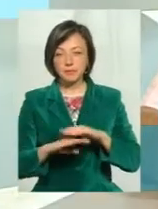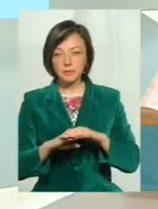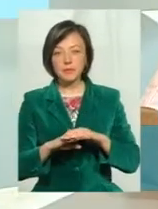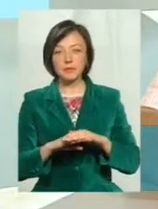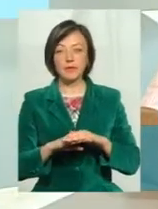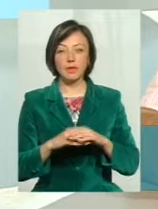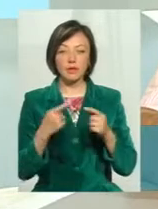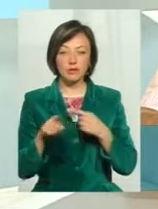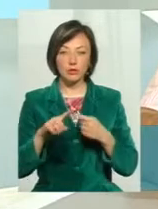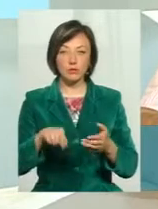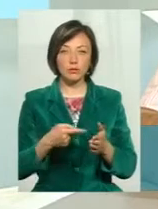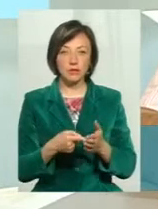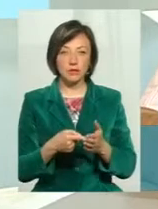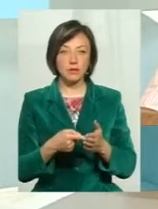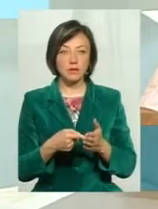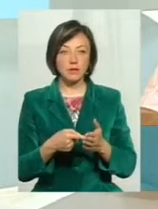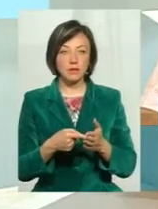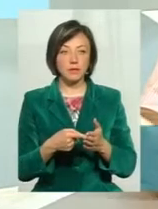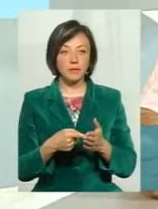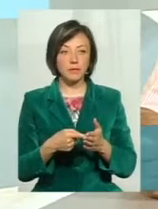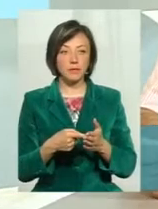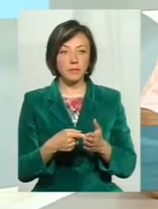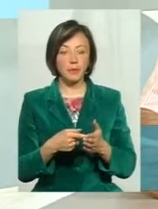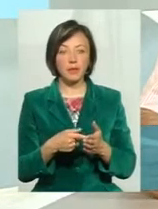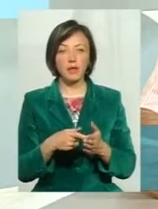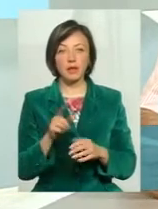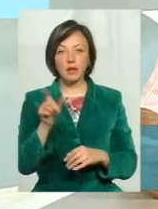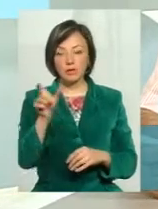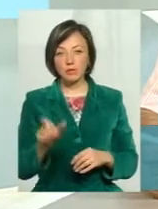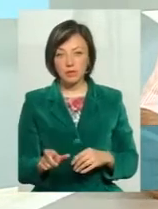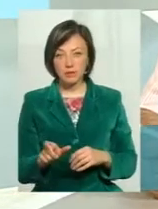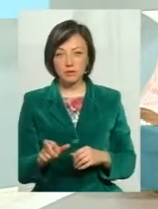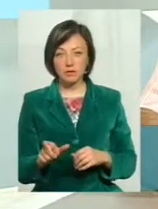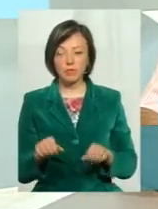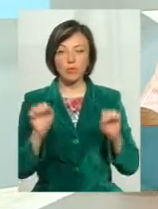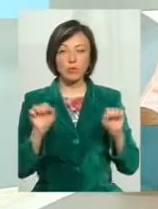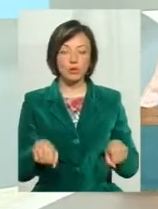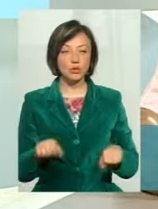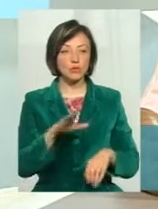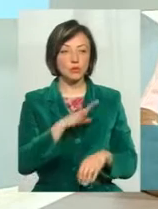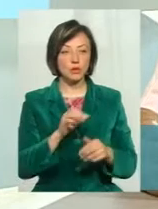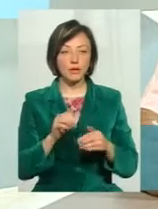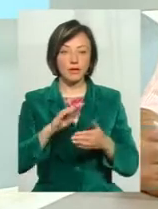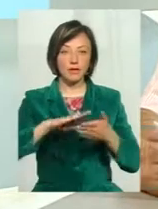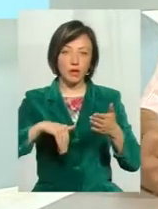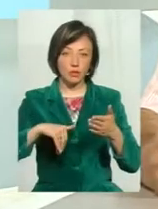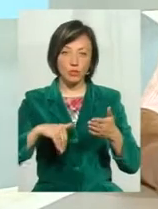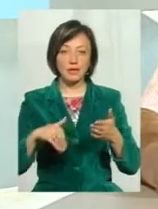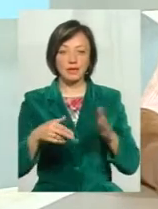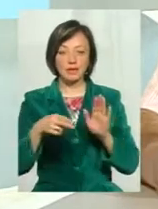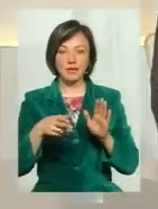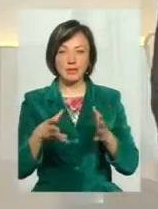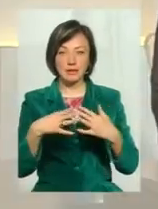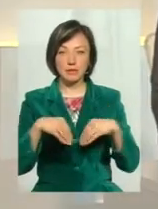там начальник в іншому місті, де є навчальний заклад, так далі, вона, ну, по-перше, може бути виключена із складу сім'ї за